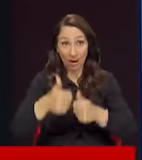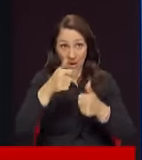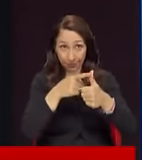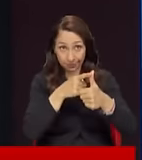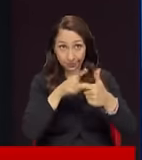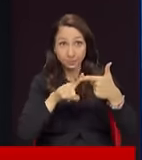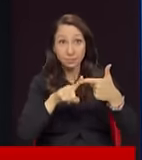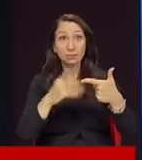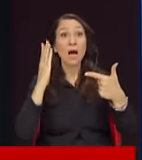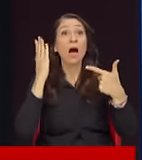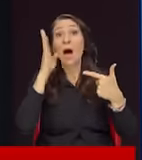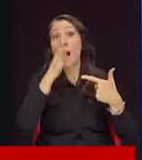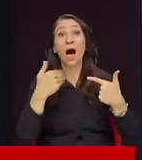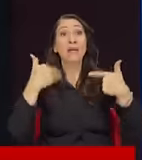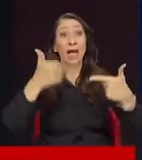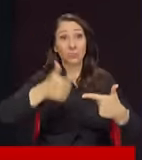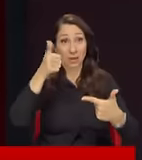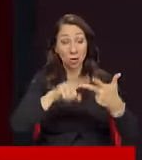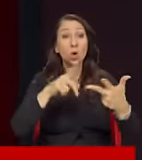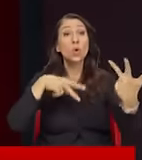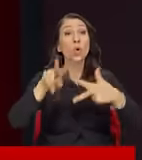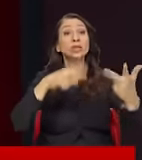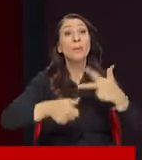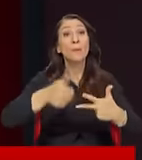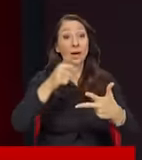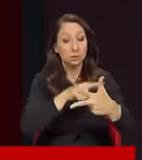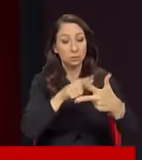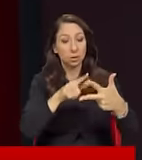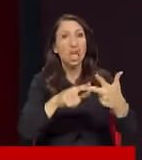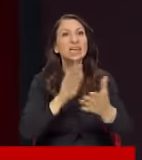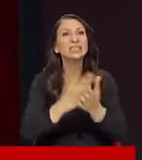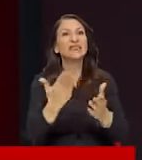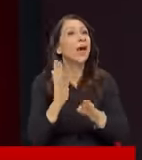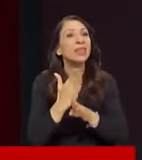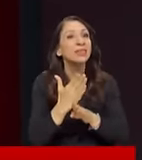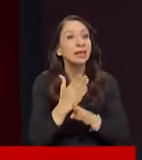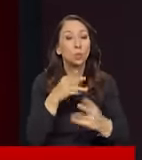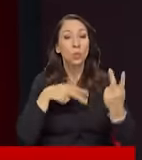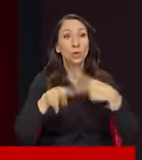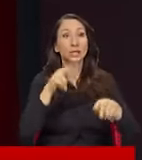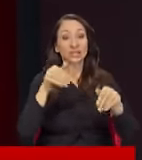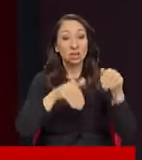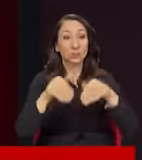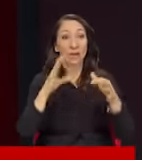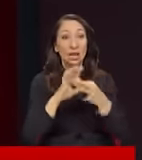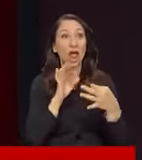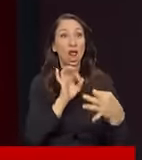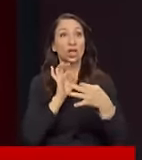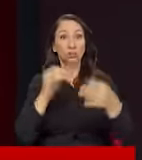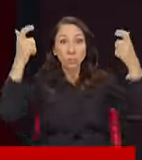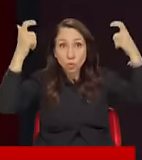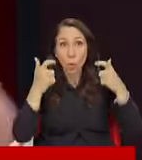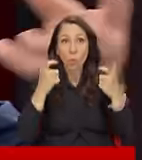Bakanlığı, Adalet Bakanlığı, İstifa ederlerdi. Ulaştırma Bakanlığı istifa ederler. Niye? Ulaştırma seçimle ilgili iletişimden